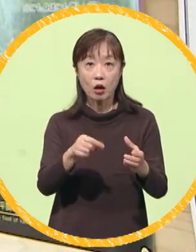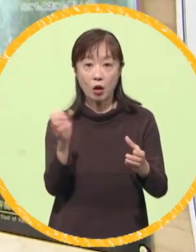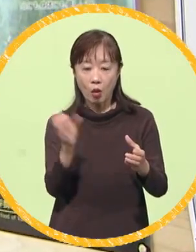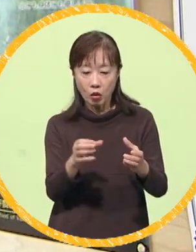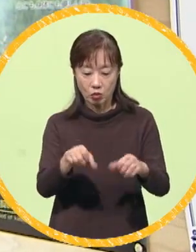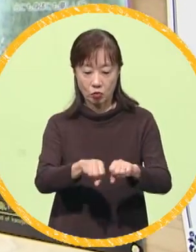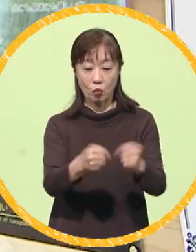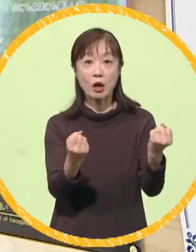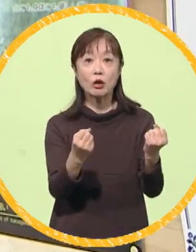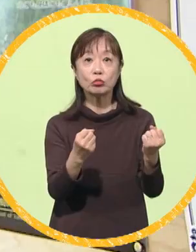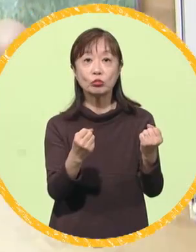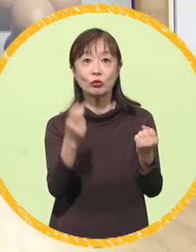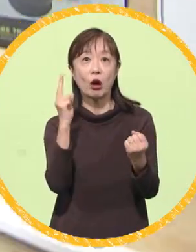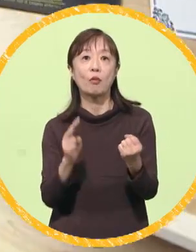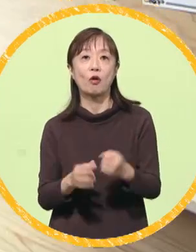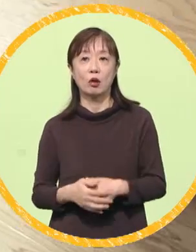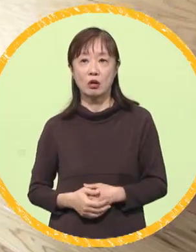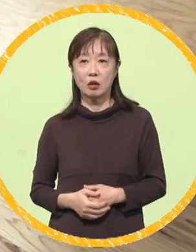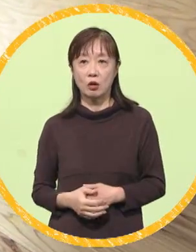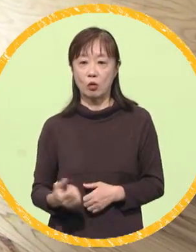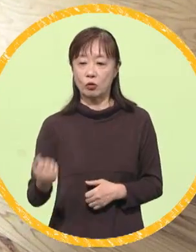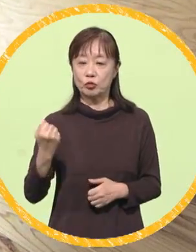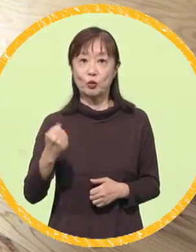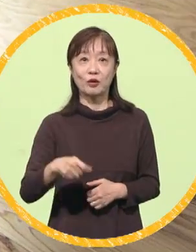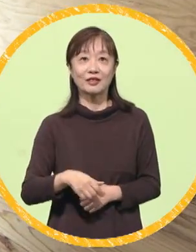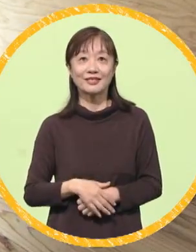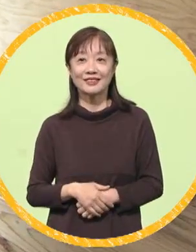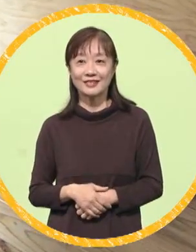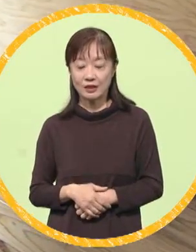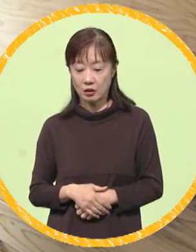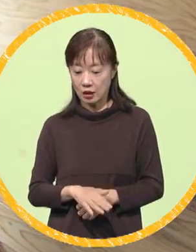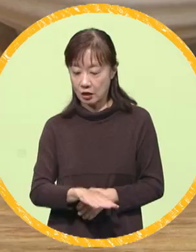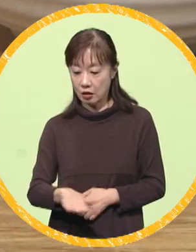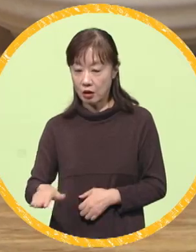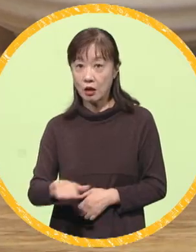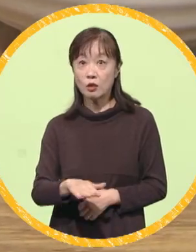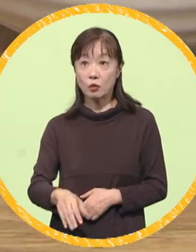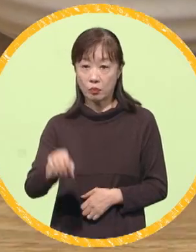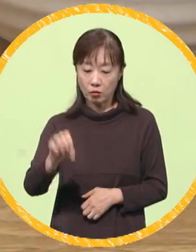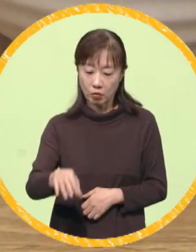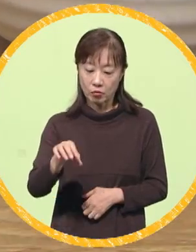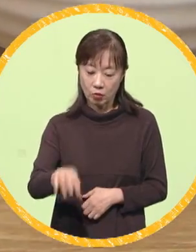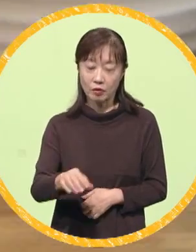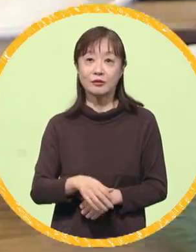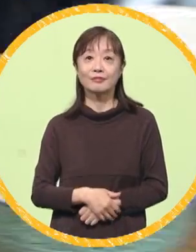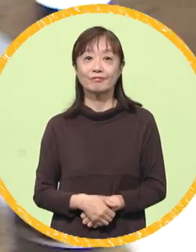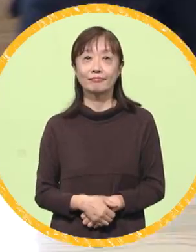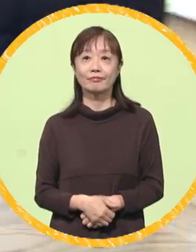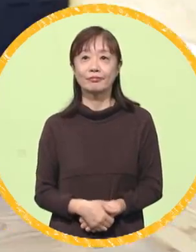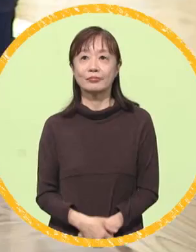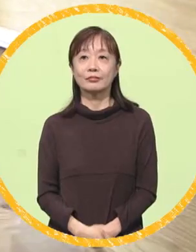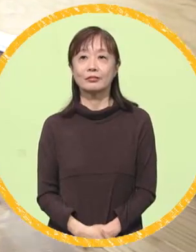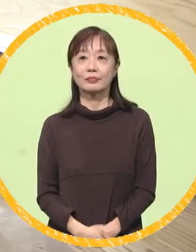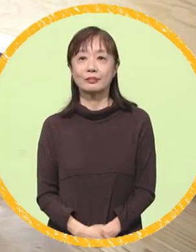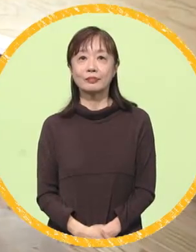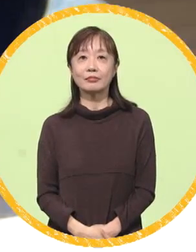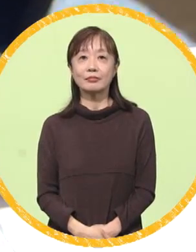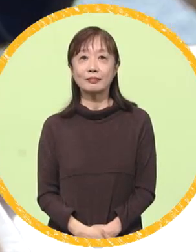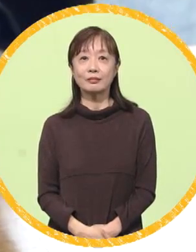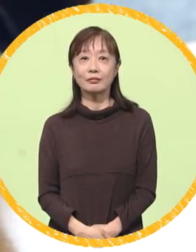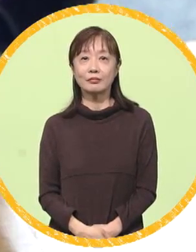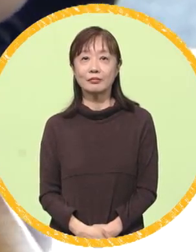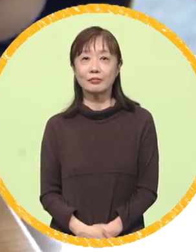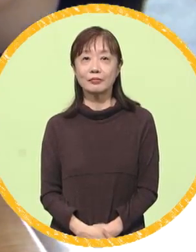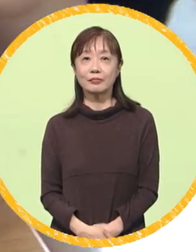れない、 ね。そんなに丈夫なんですか。 はい、ちょっとねこういう平らなところで、ね、そう、そのそのぐらい、はい、オッケーオッケー、 もう、はいはい、